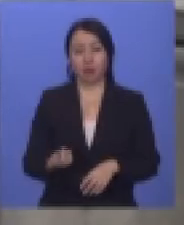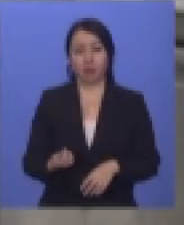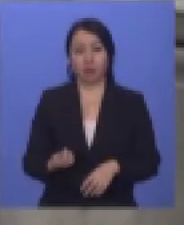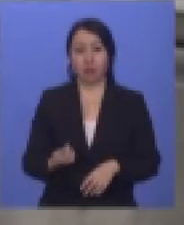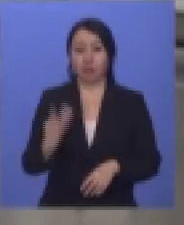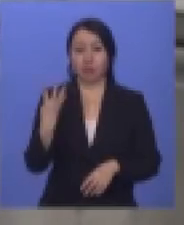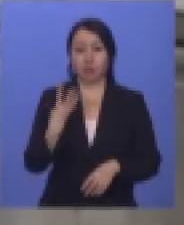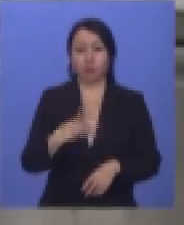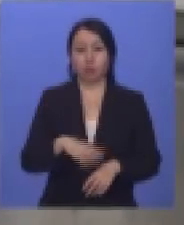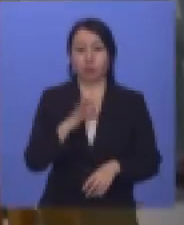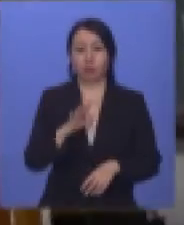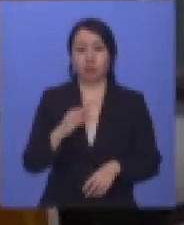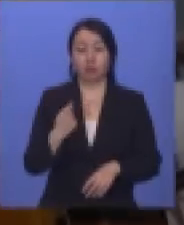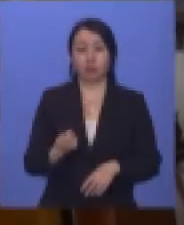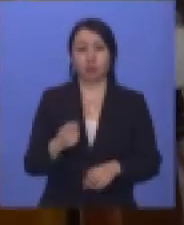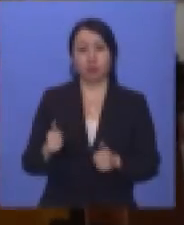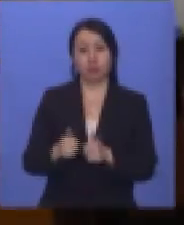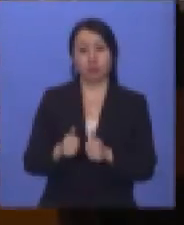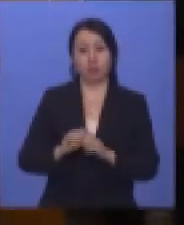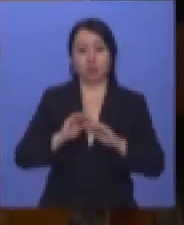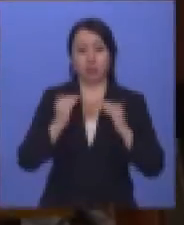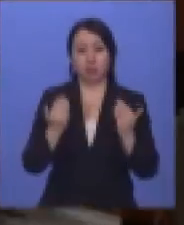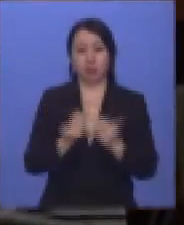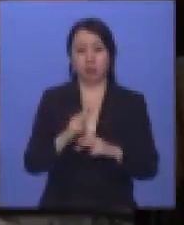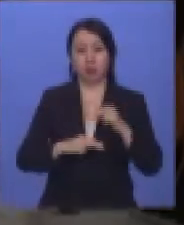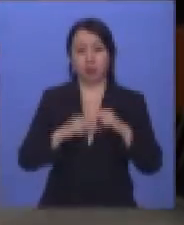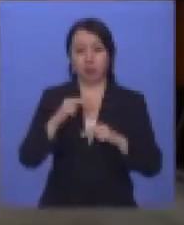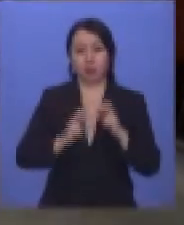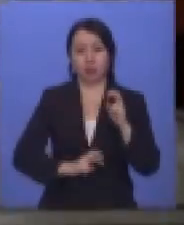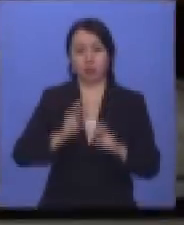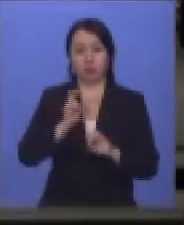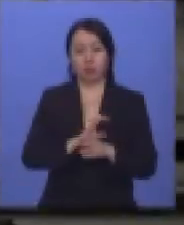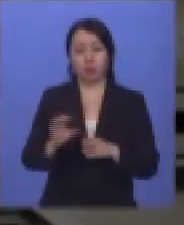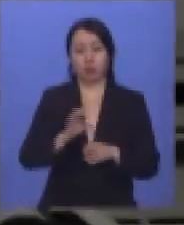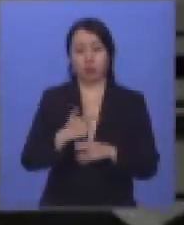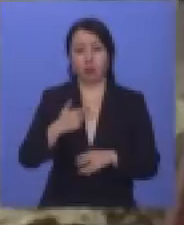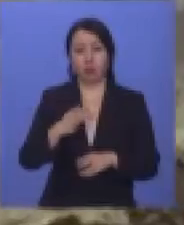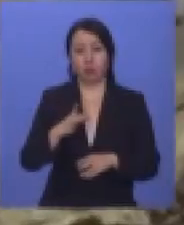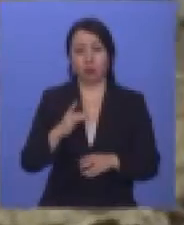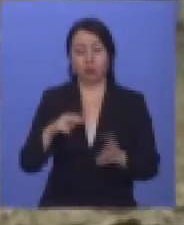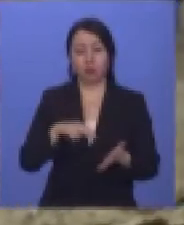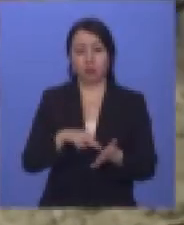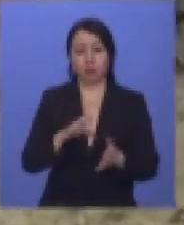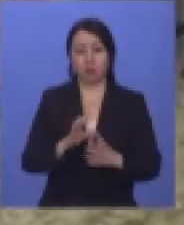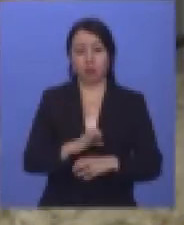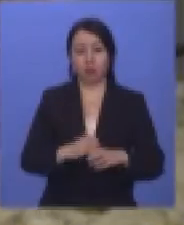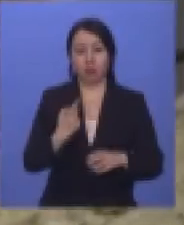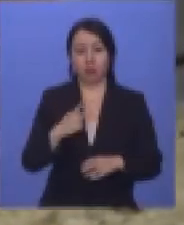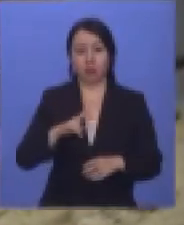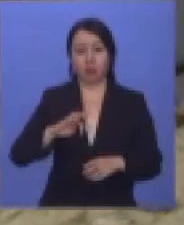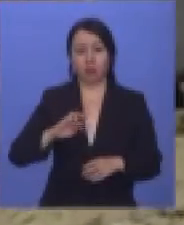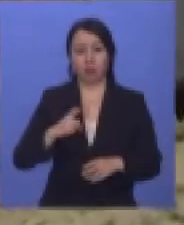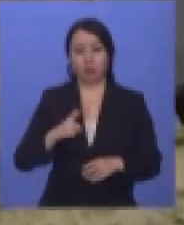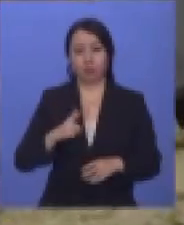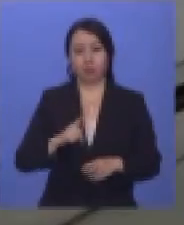На 40% дешевле. В соседнем зале продолжается строительство завода по производству газоблоков. Стоимость проекта более 1 миллиарда